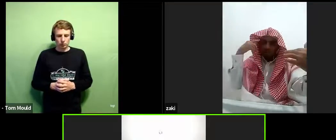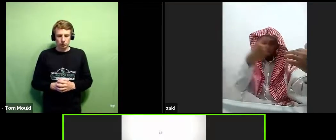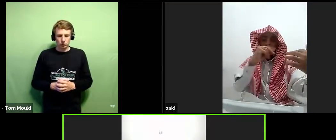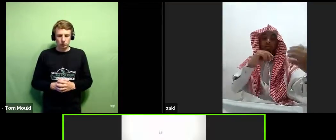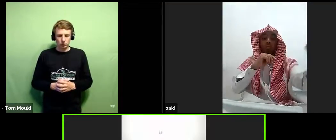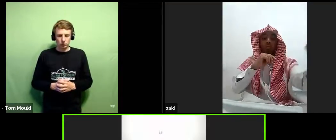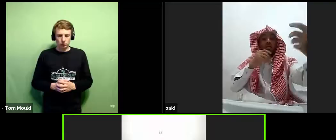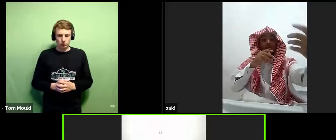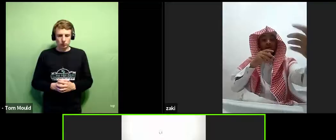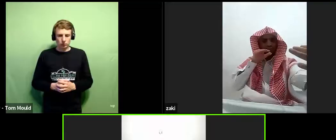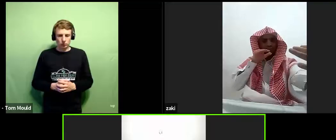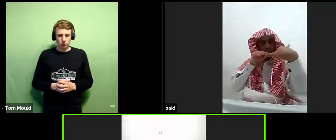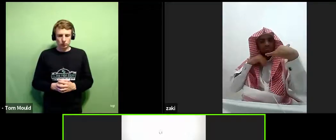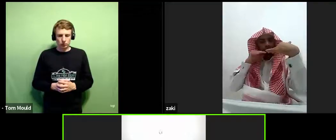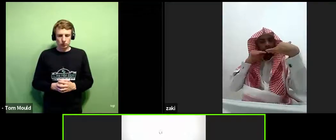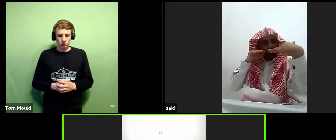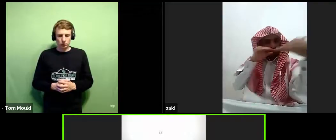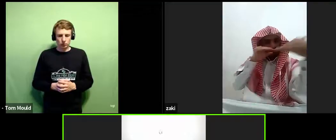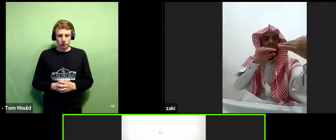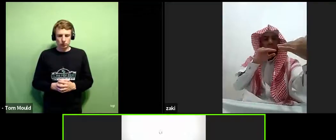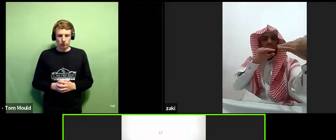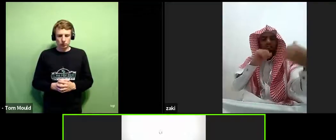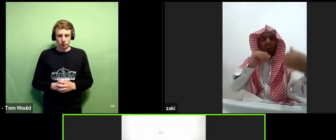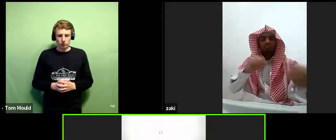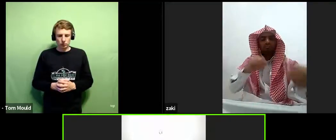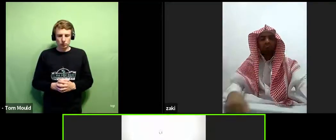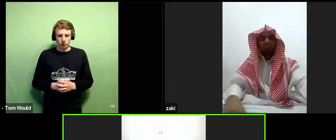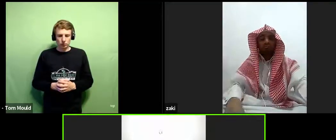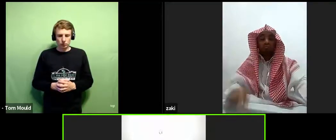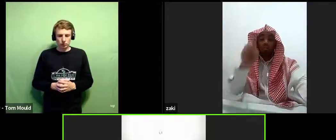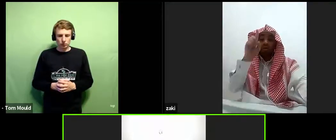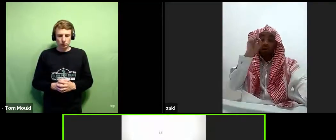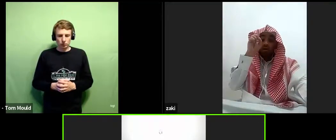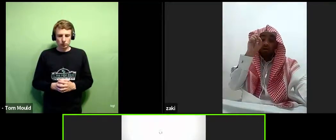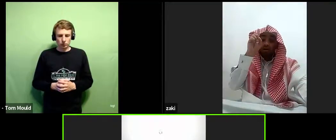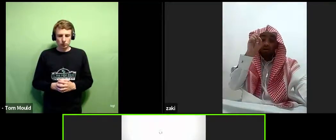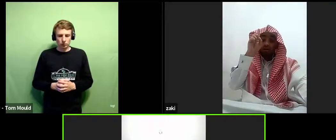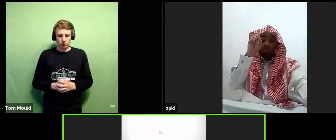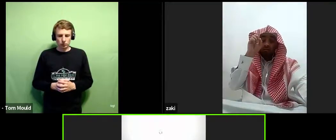قَاتَلُوكُمْ فَقْتُلُوهُمْ كَذَلِكَ